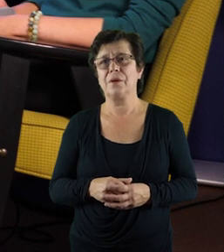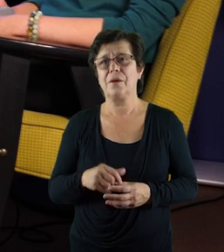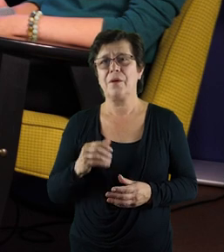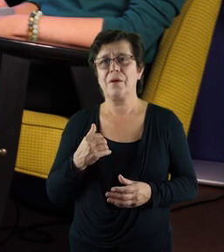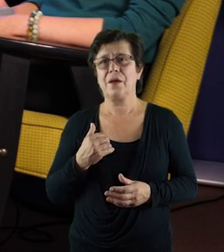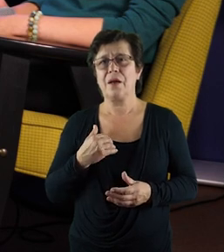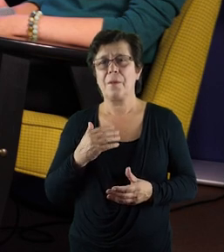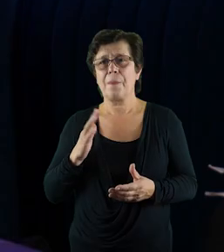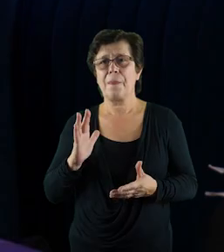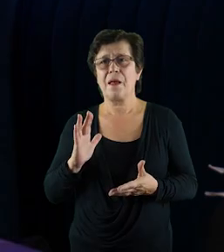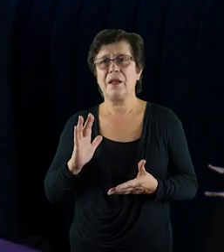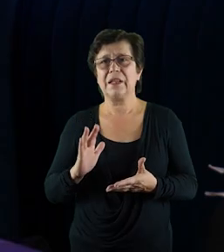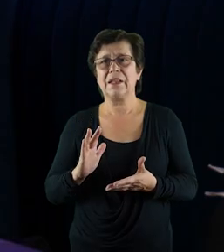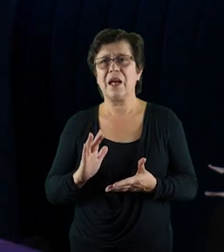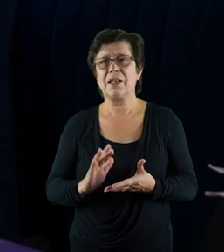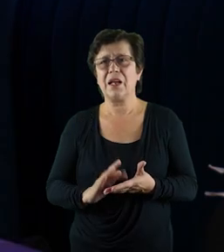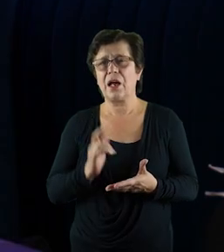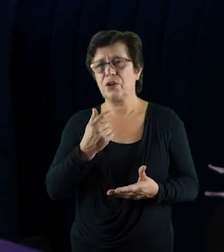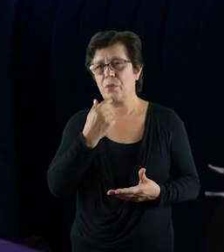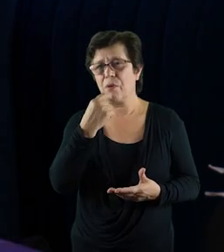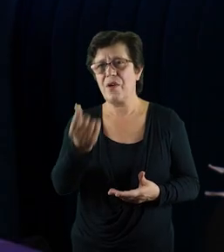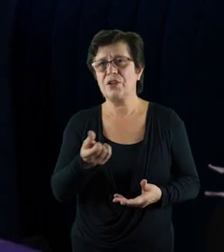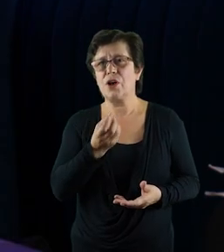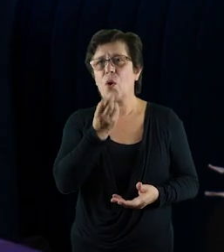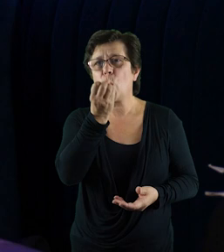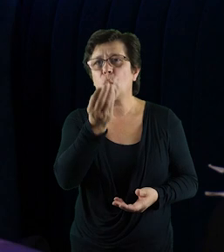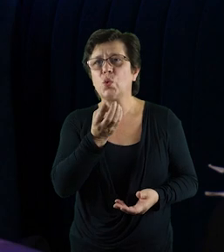najdelikatniej się chyba wypowiedział Różewicz, który